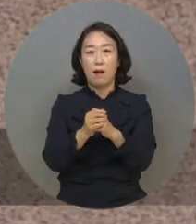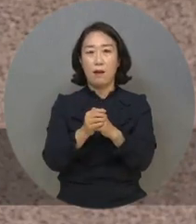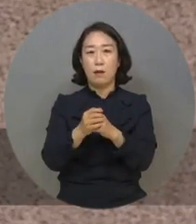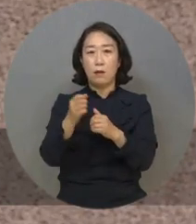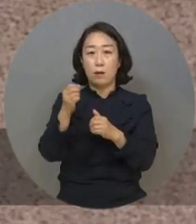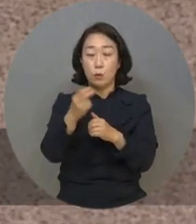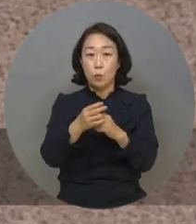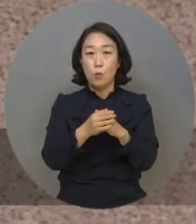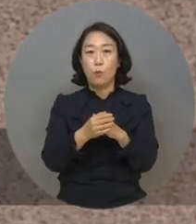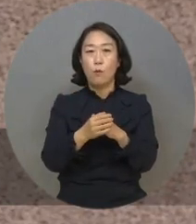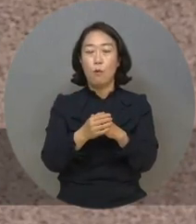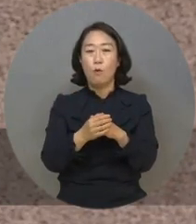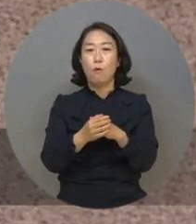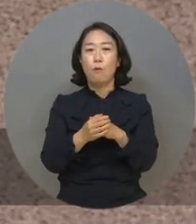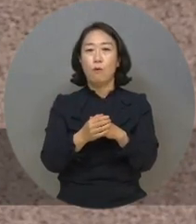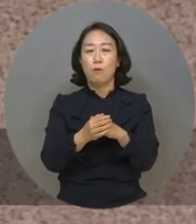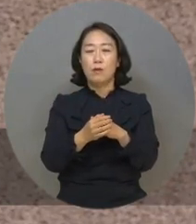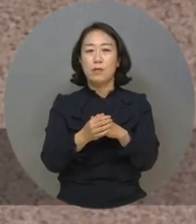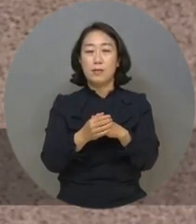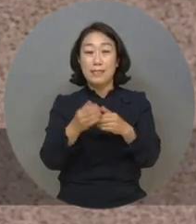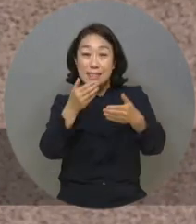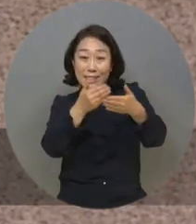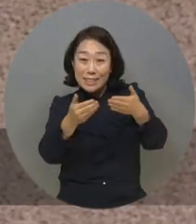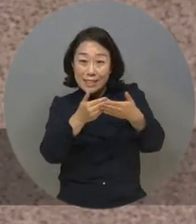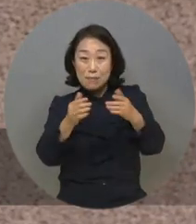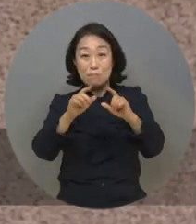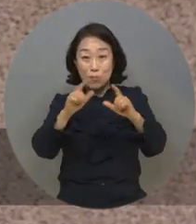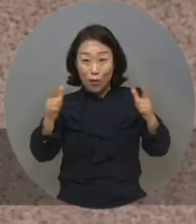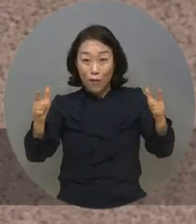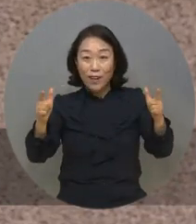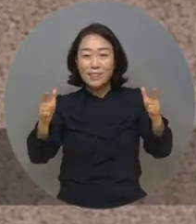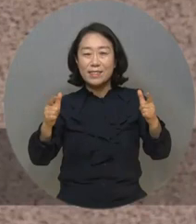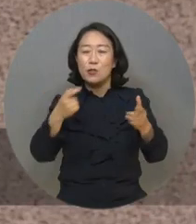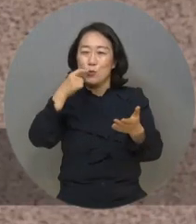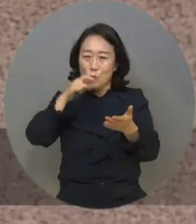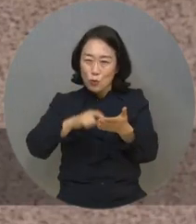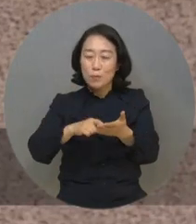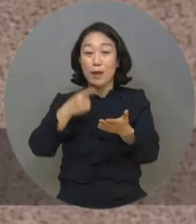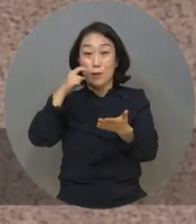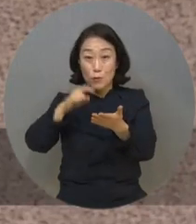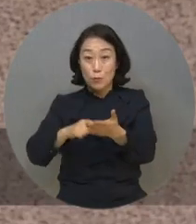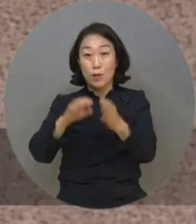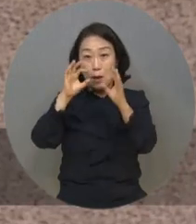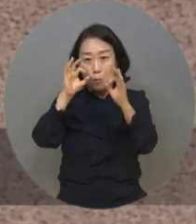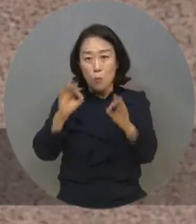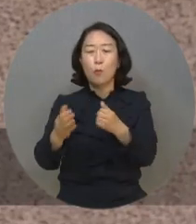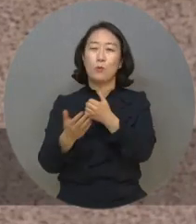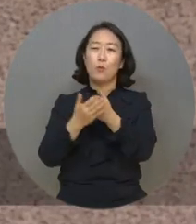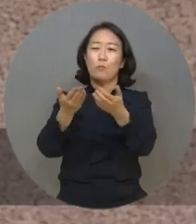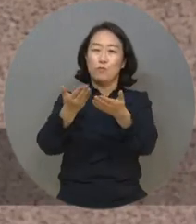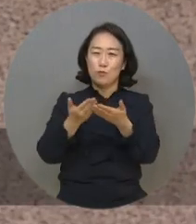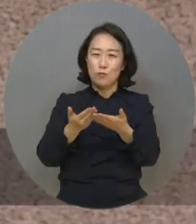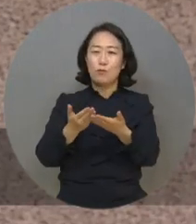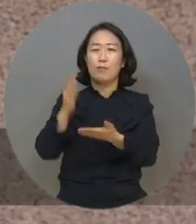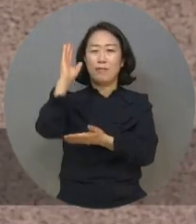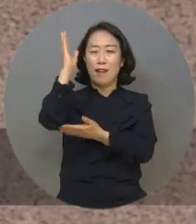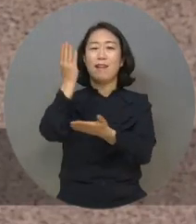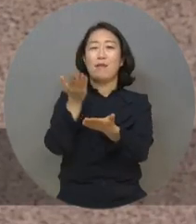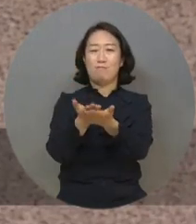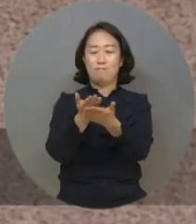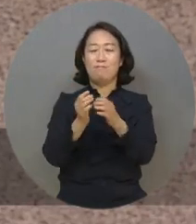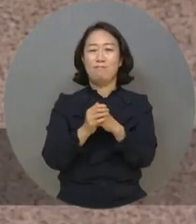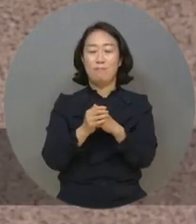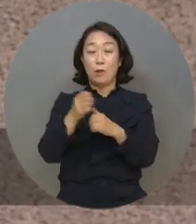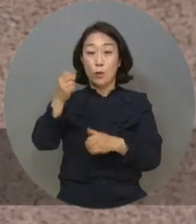후보자 얼굴과 정당 로고가 들어간 그림 투표 용지를 도입하라고 외치고 있습니다.